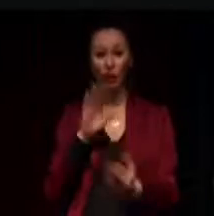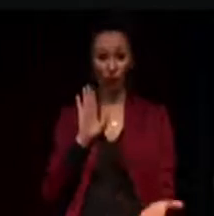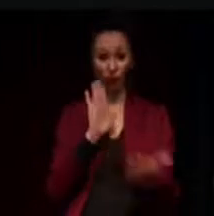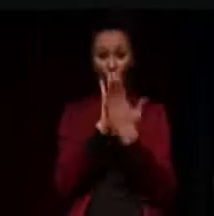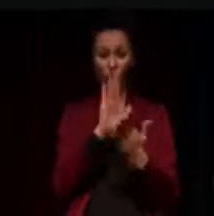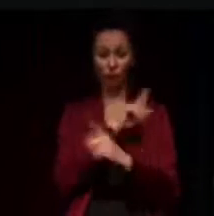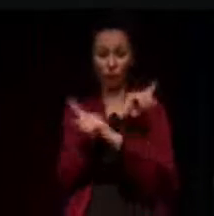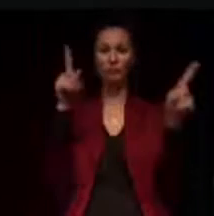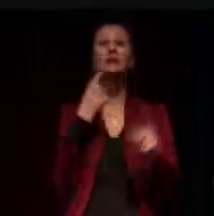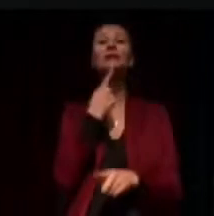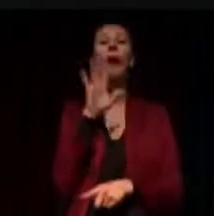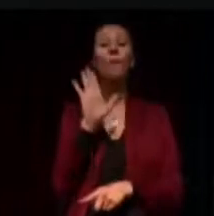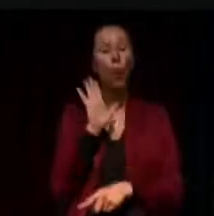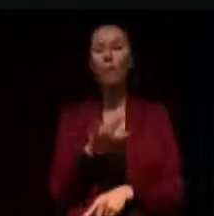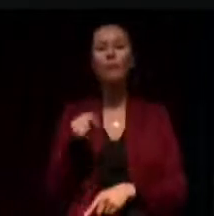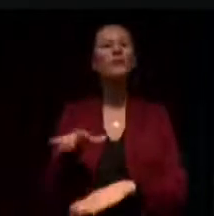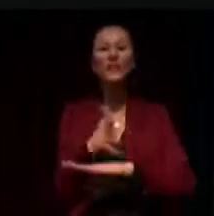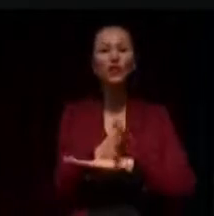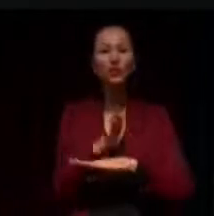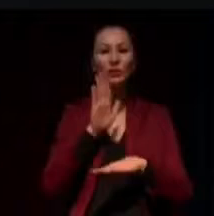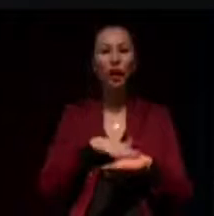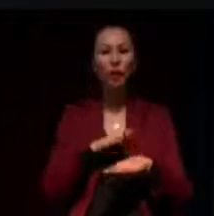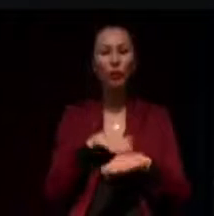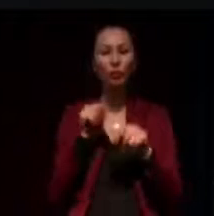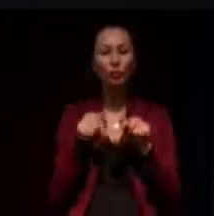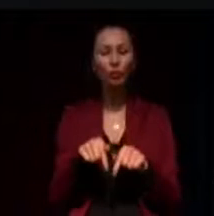çıkan bir parti değil. Ama bunu ne için yapıyorsunuz?